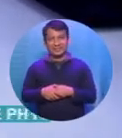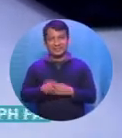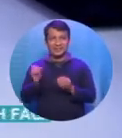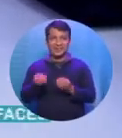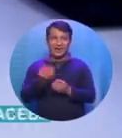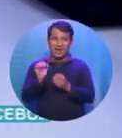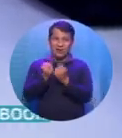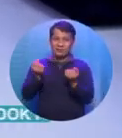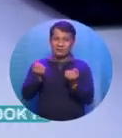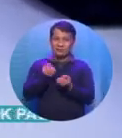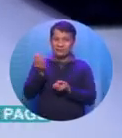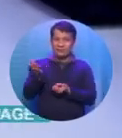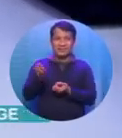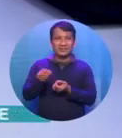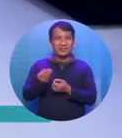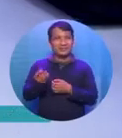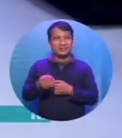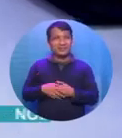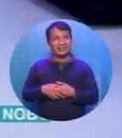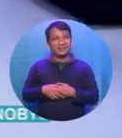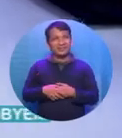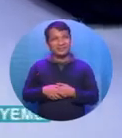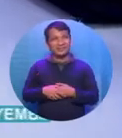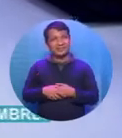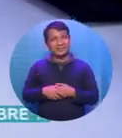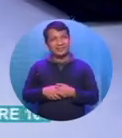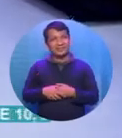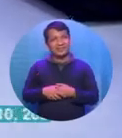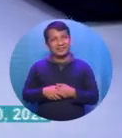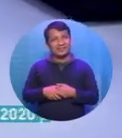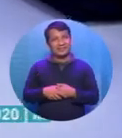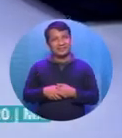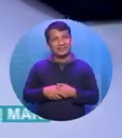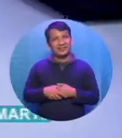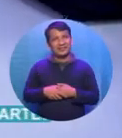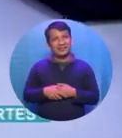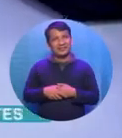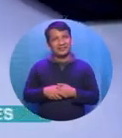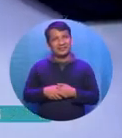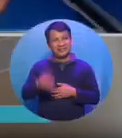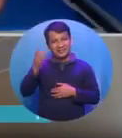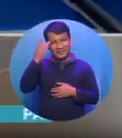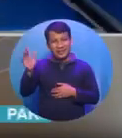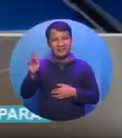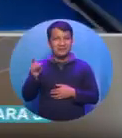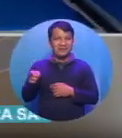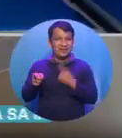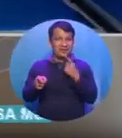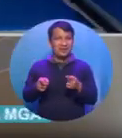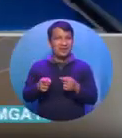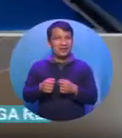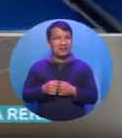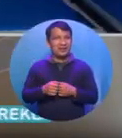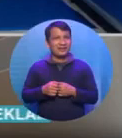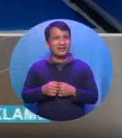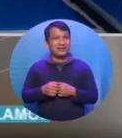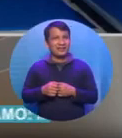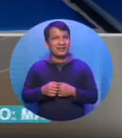magkano ibibigay natin sa kanya? Okay. Magkano? Magaling siya. Okay.